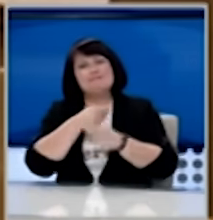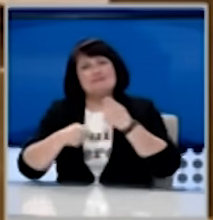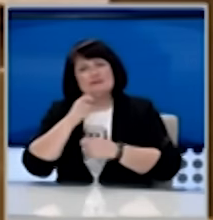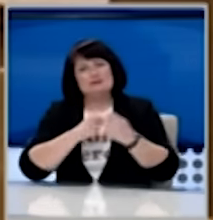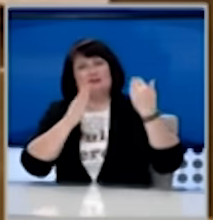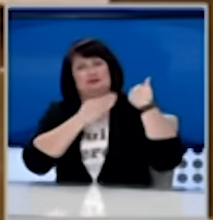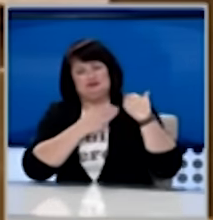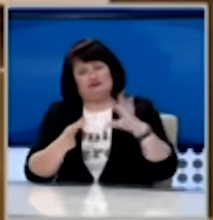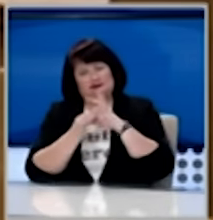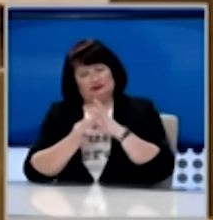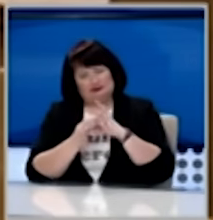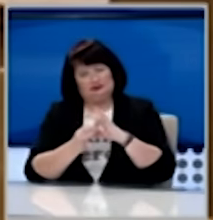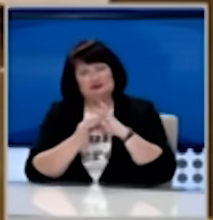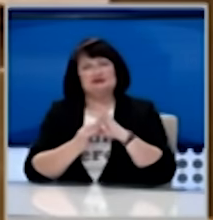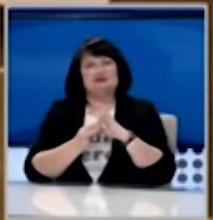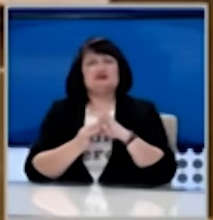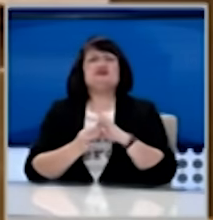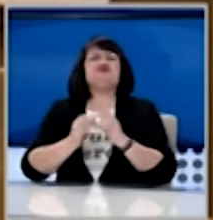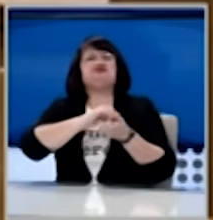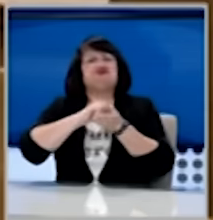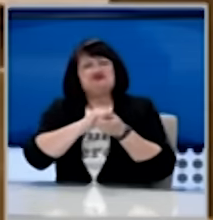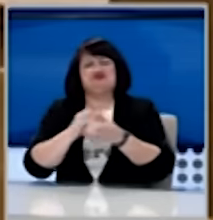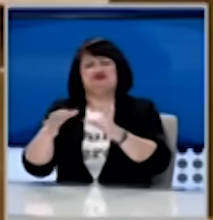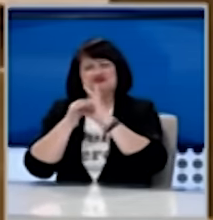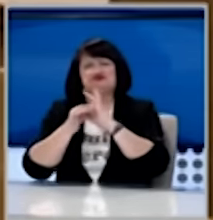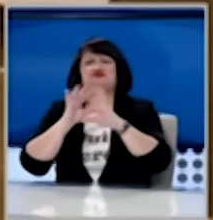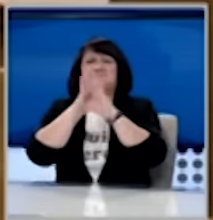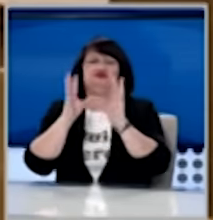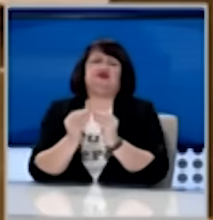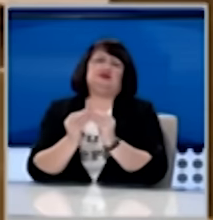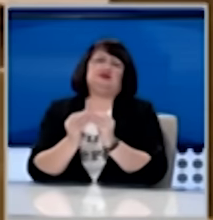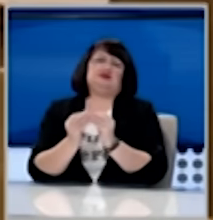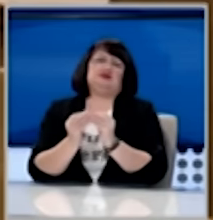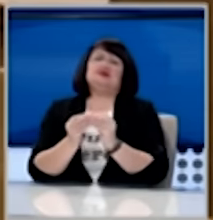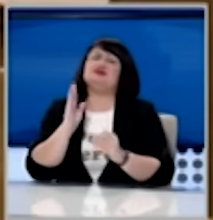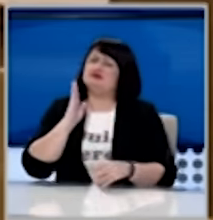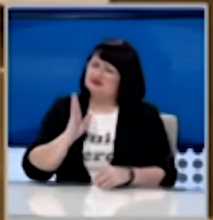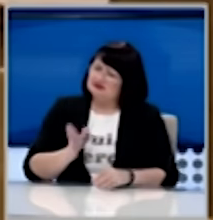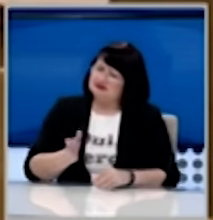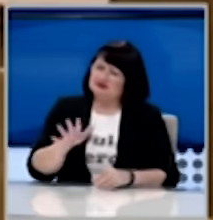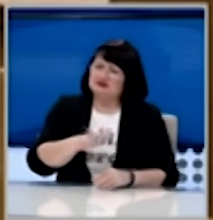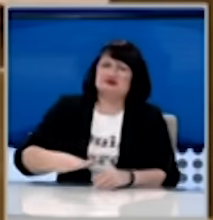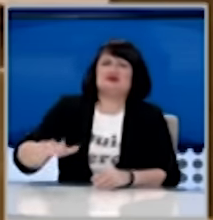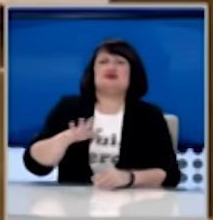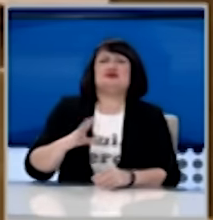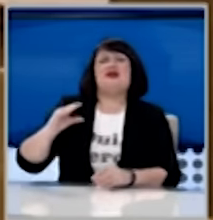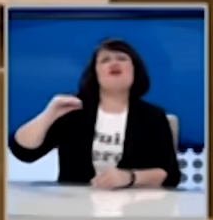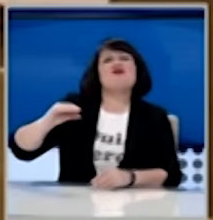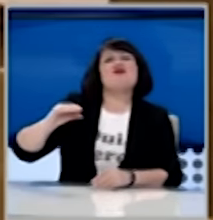με κατε επίφαση δασικούς συνεταιρισμούς για την αποκομιδή και εκμετάλλευση της